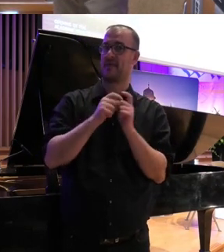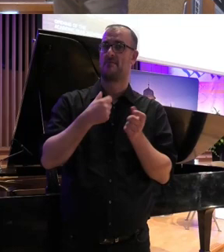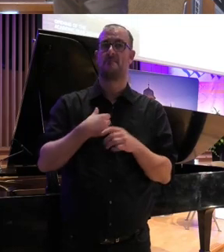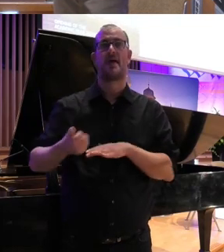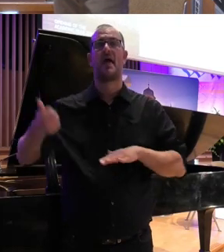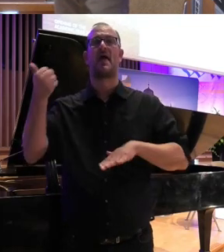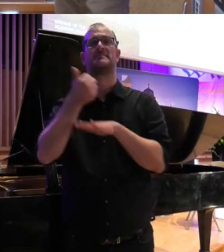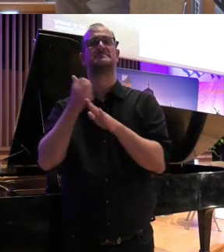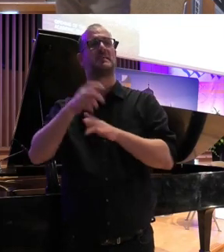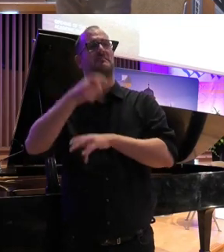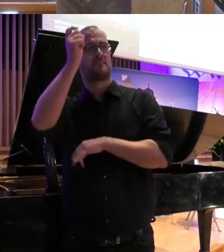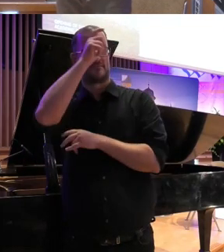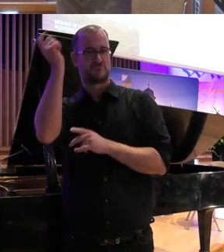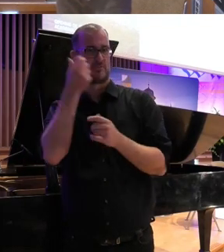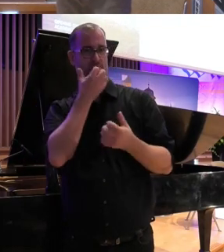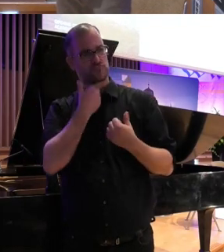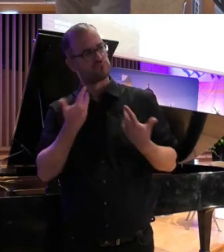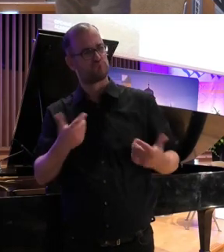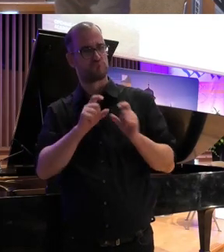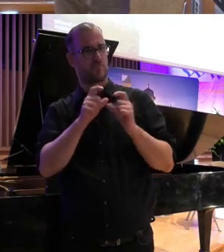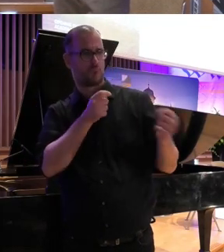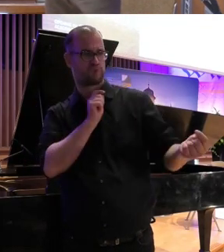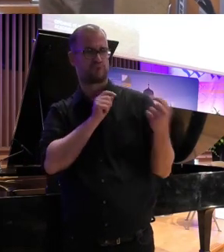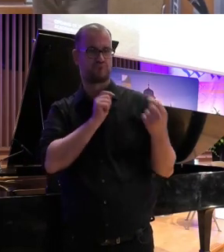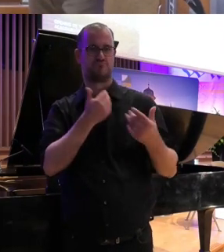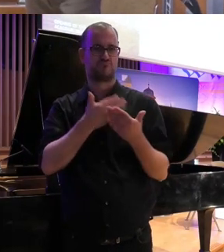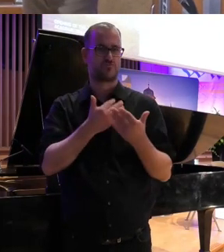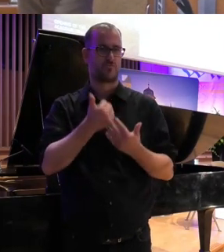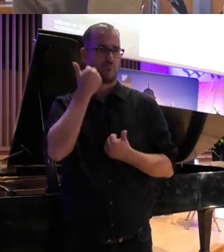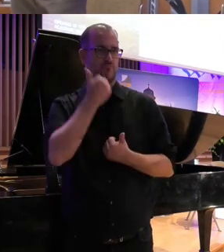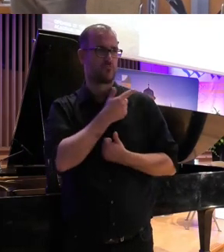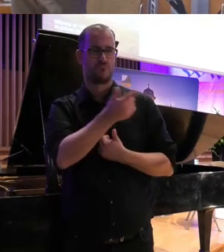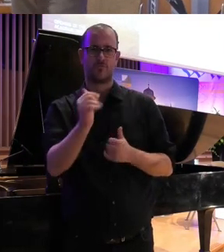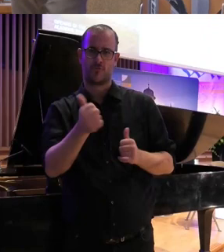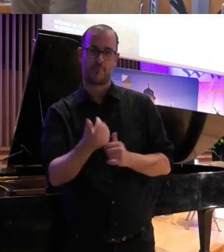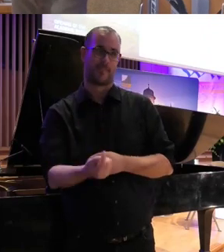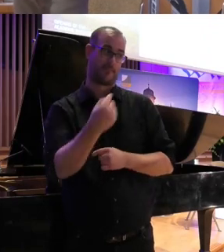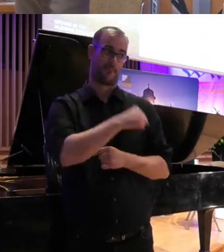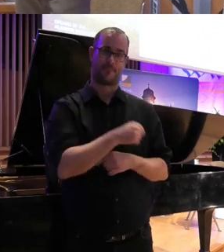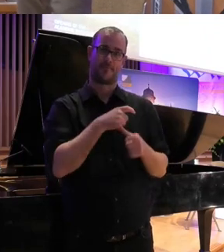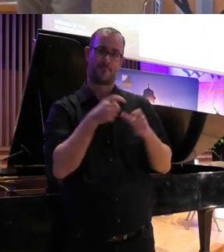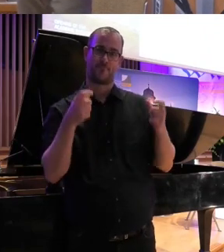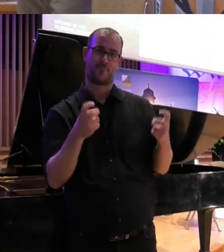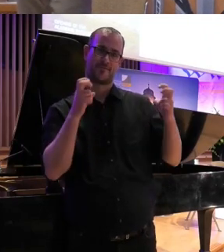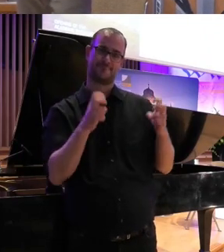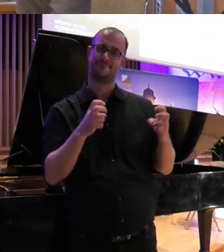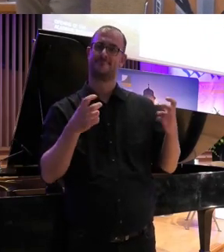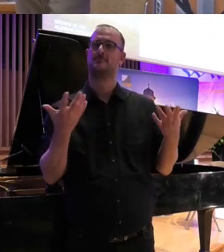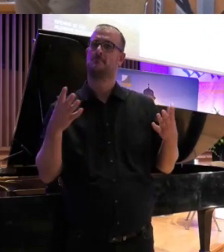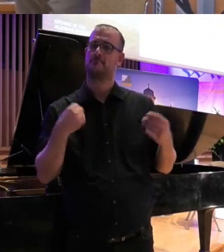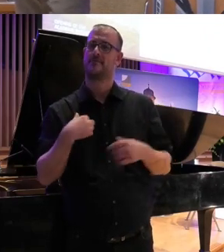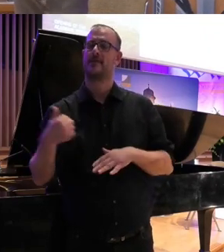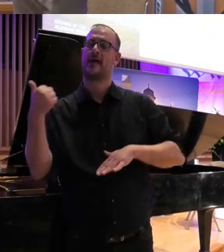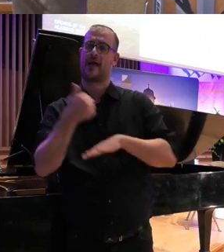in der Wissenschaft diskutieren möchten. Genau, deswegen bitten wir Sie, Professor Dr. Stratmann, erneut hier auf der Bühne, gemeinsam mit dem